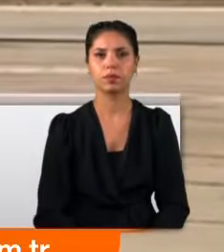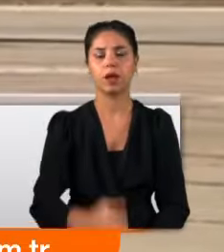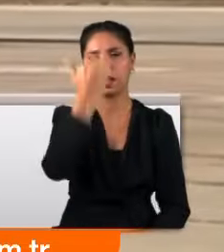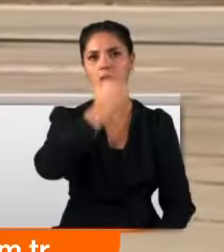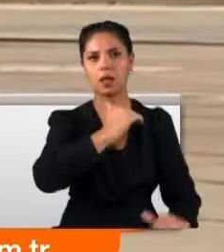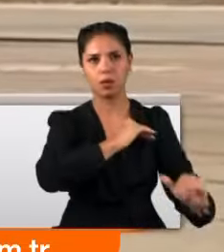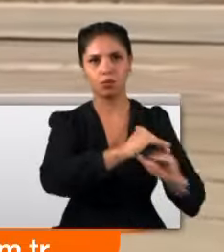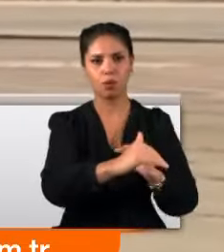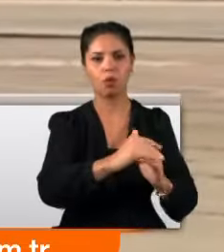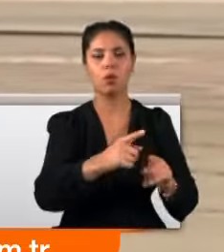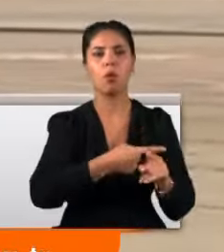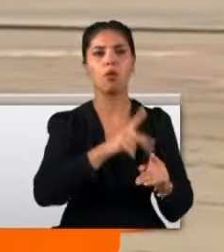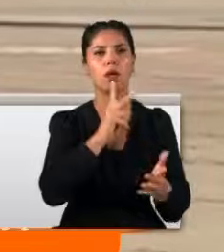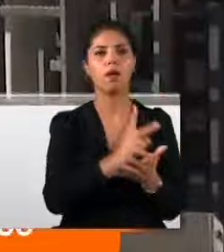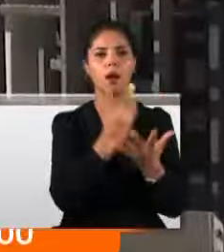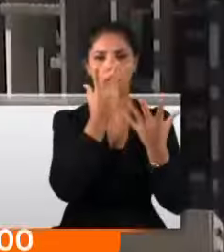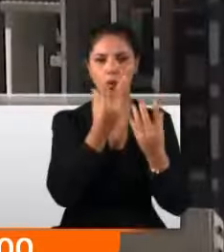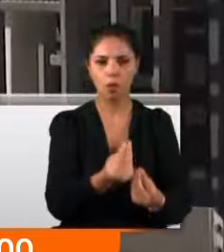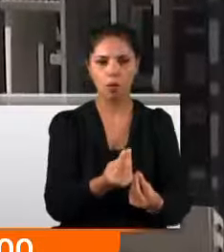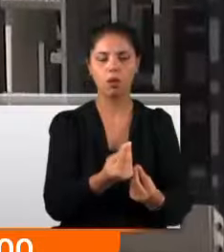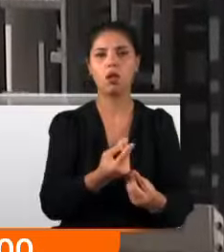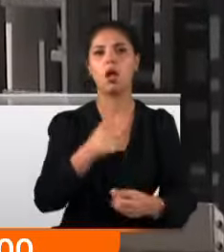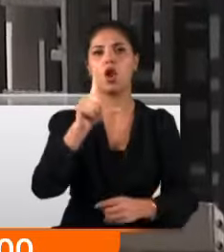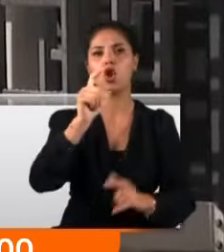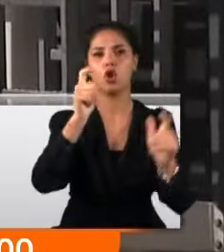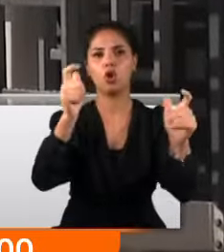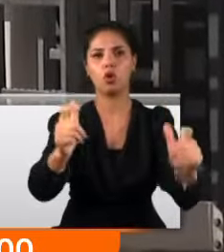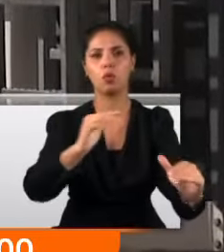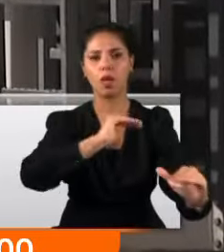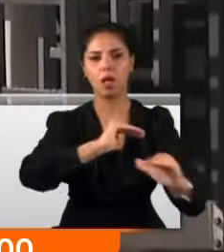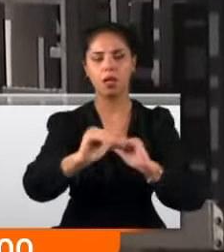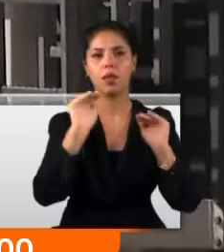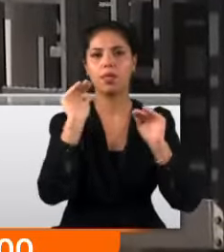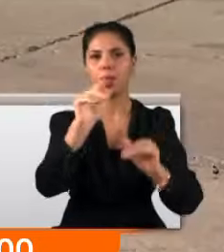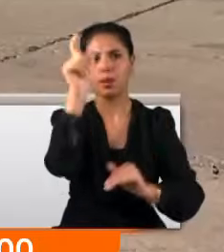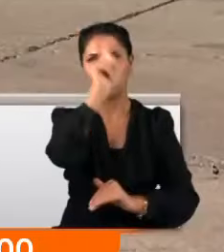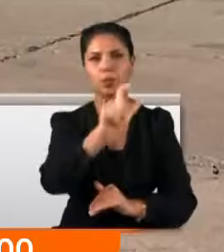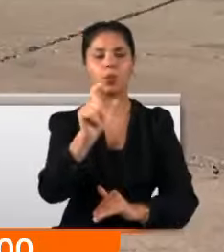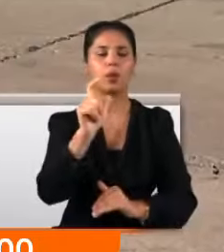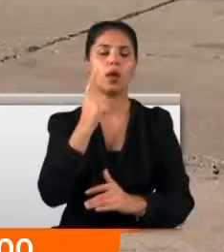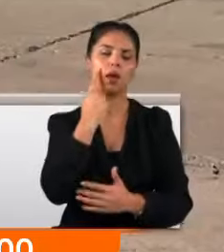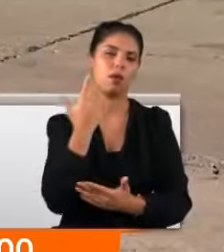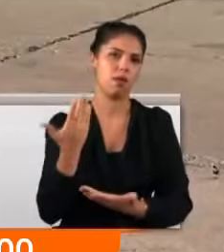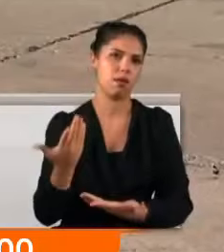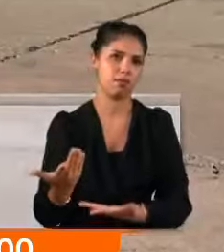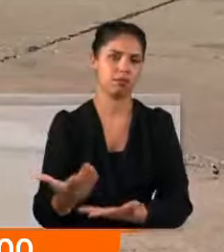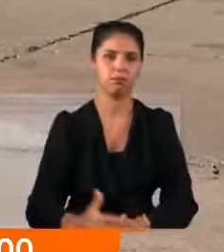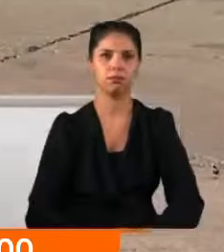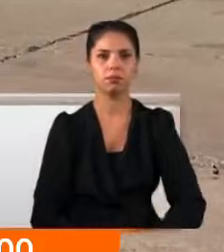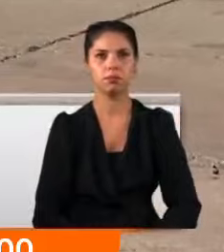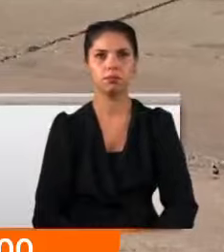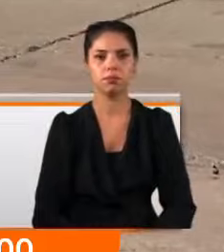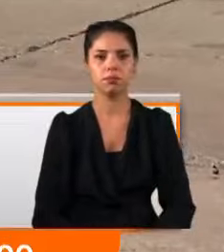Gazzelilerle ortak kaderi paylaşan sürgündeki Lübnan halkına destek Türkiye'den geldi.